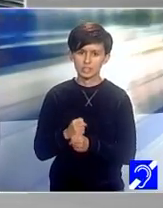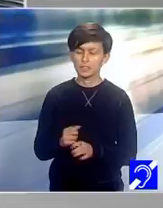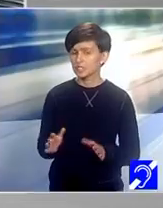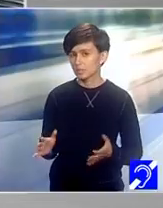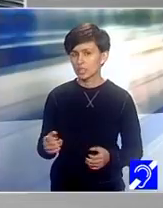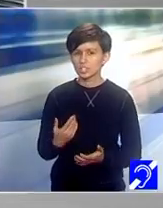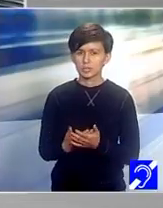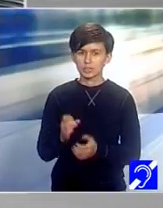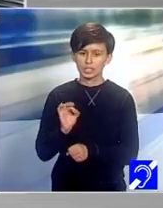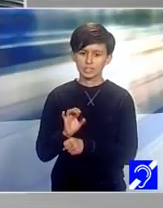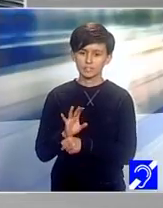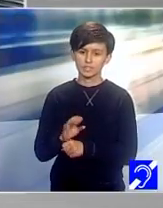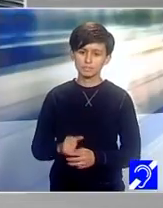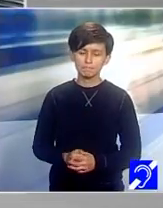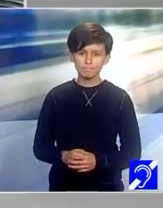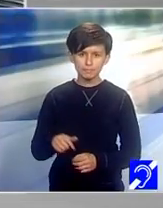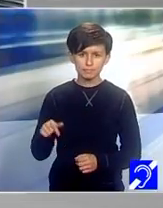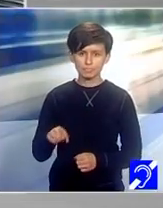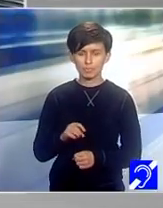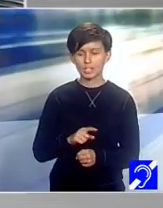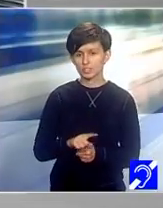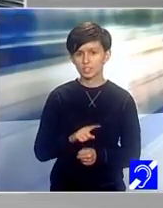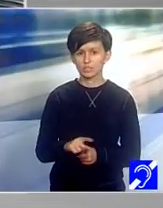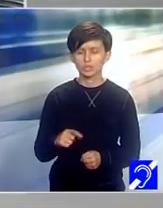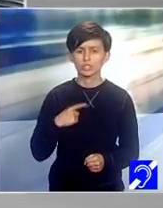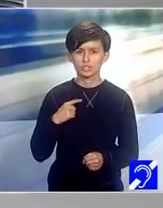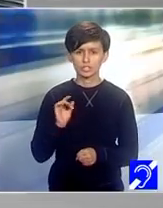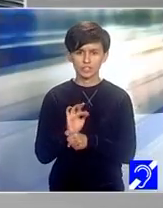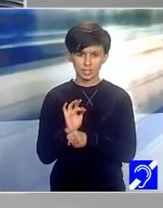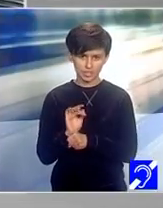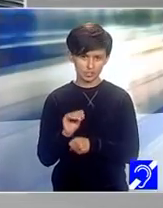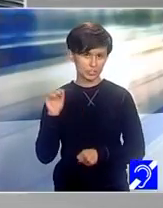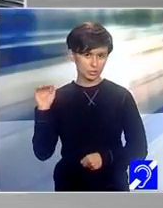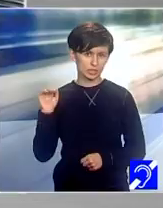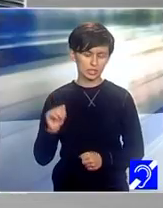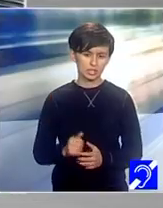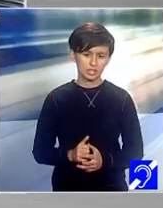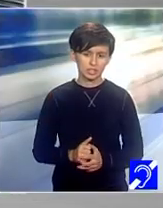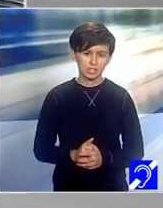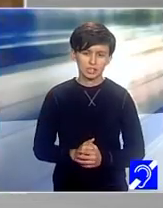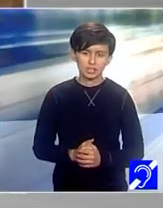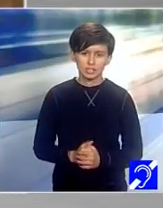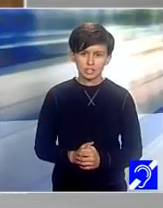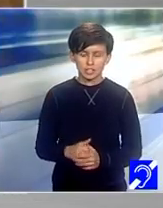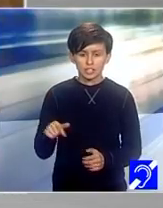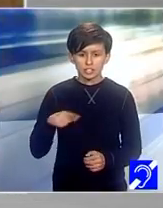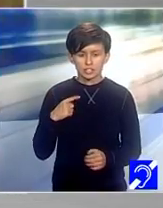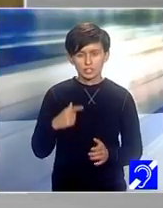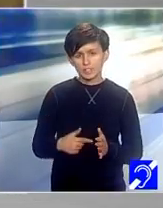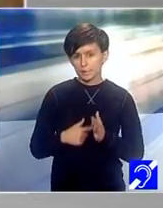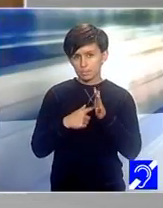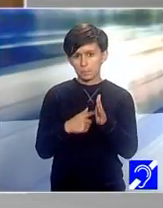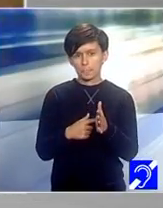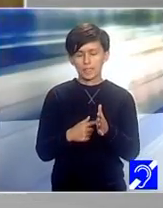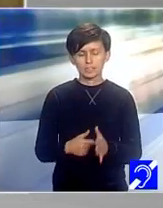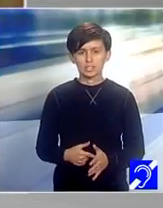Da. Aceste obiecte vor fi vândute? Aceste creații? Sau... Aceste creații vor fi promovate și vor